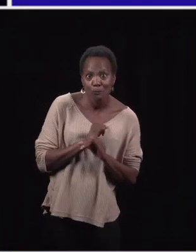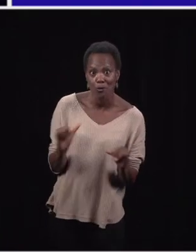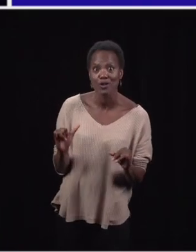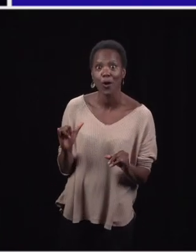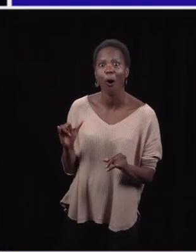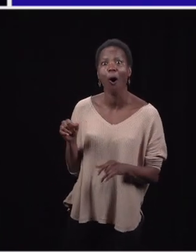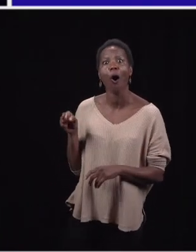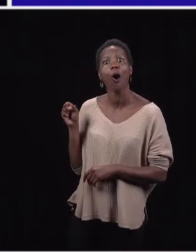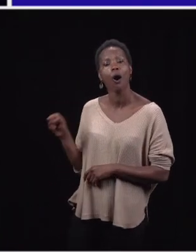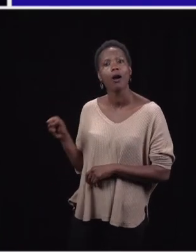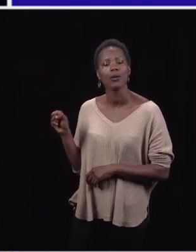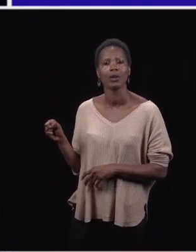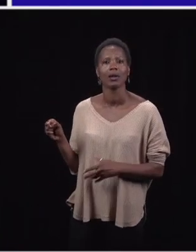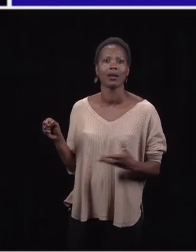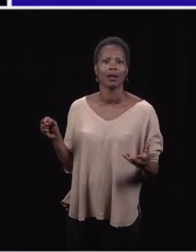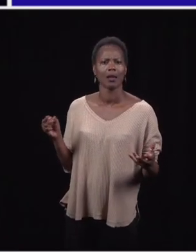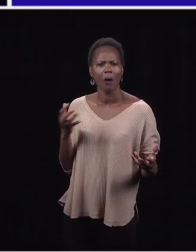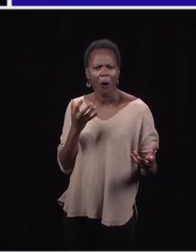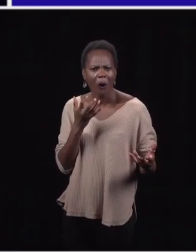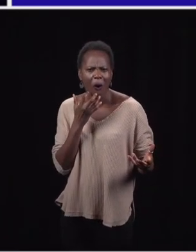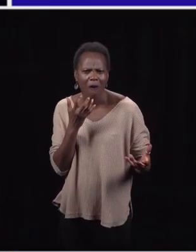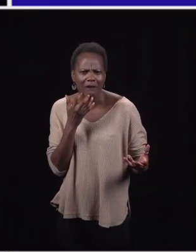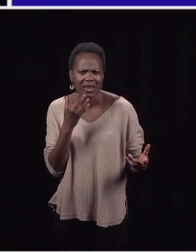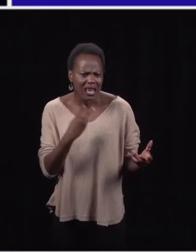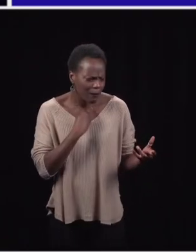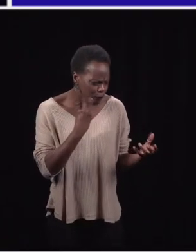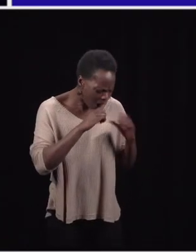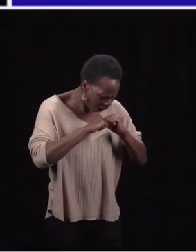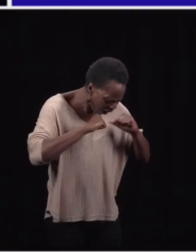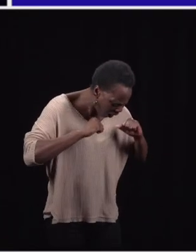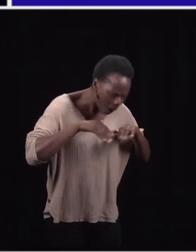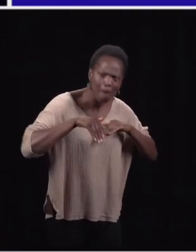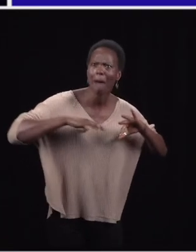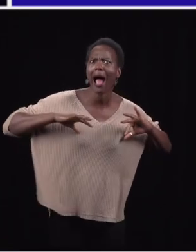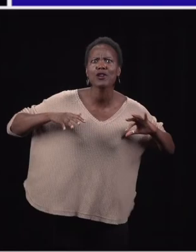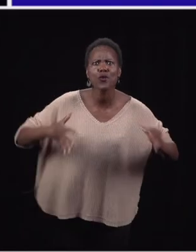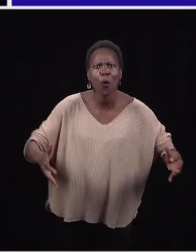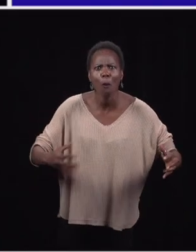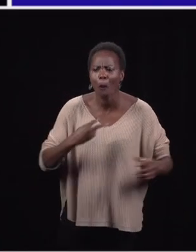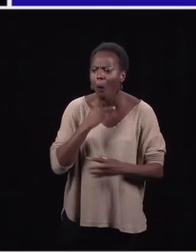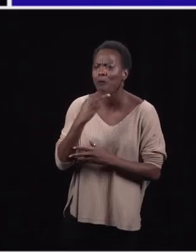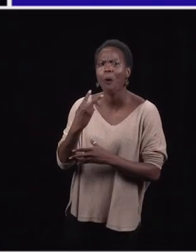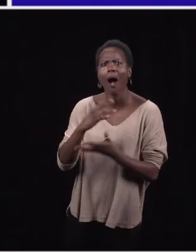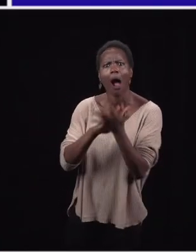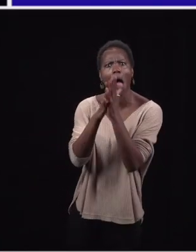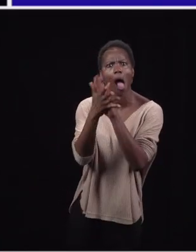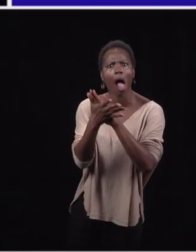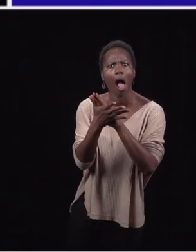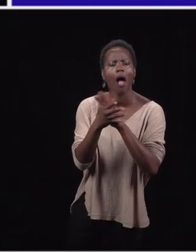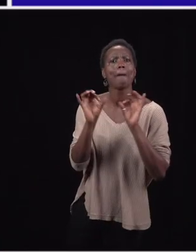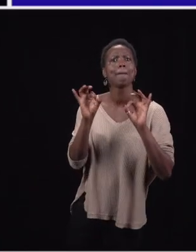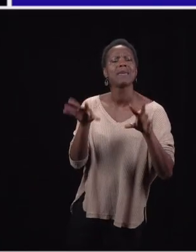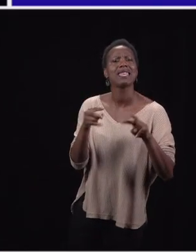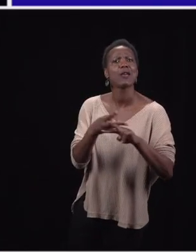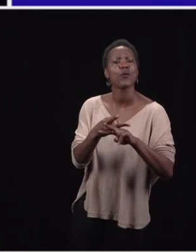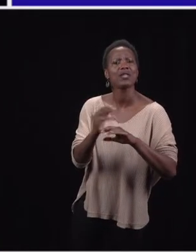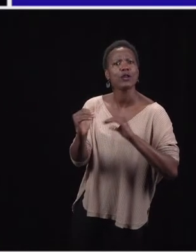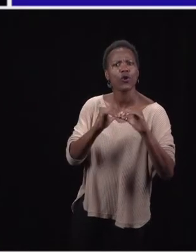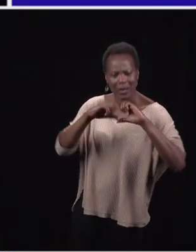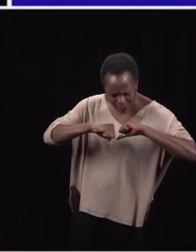il a voulu comprendre comment la voix fonctionnait comment cet outil de communication fonctionné